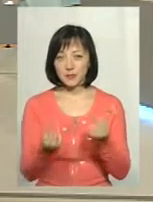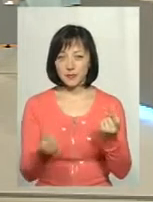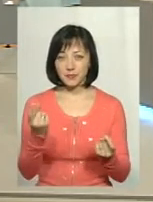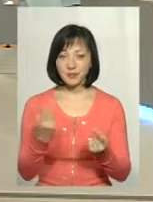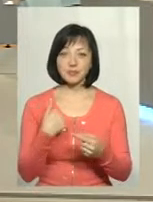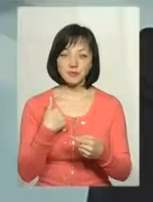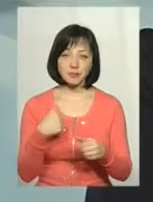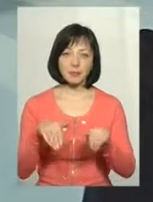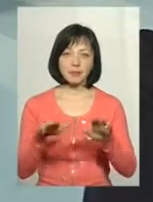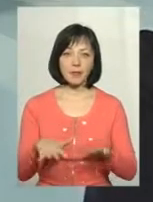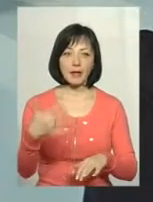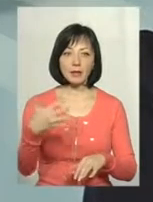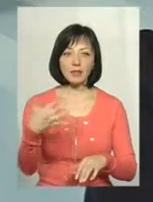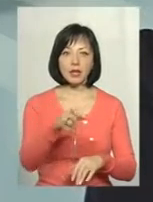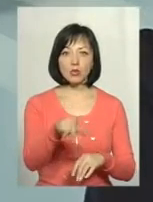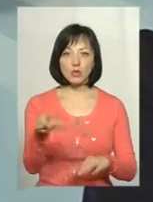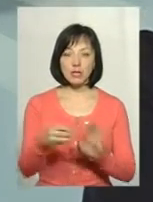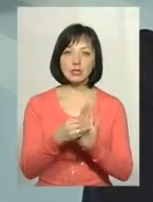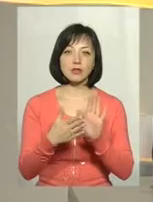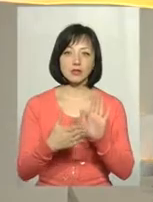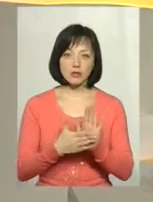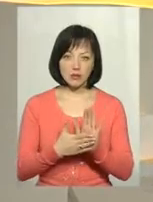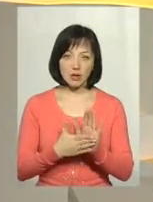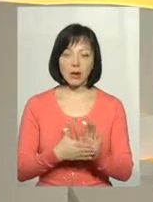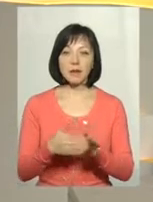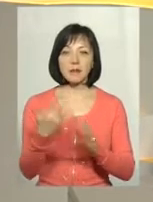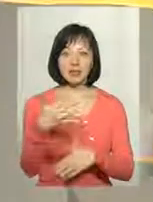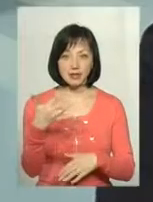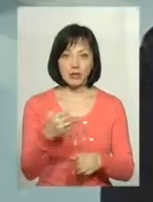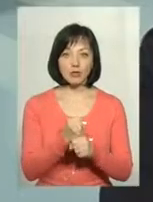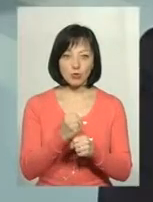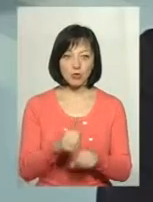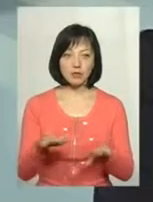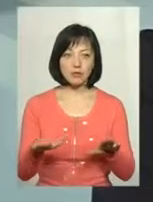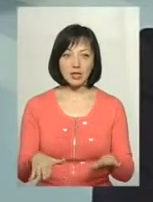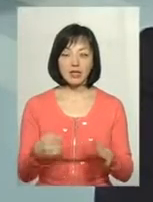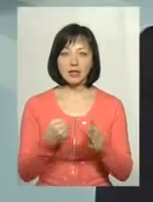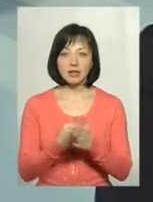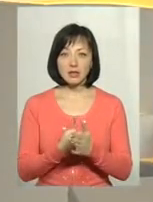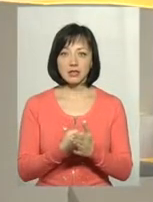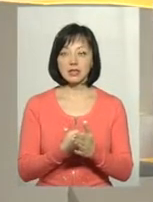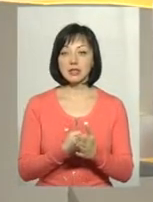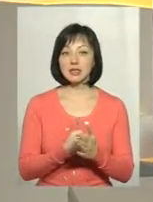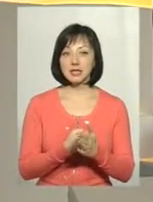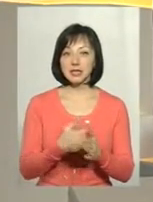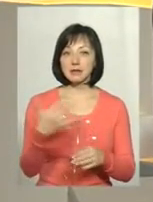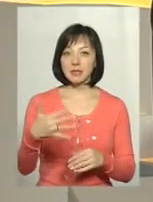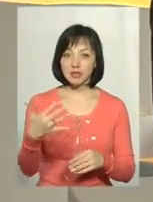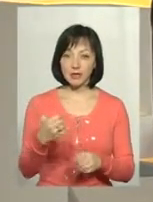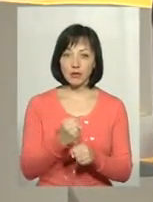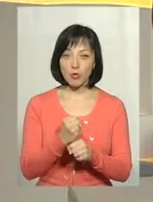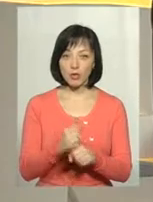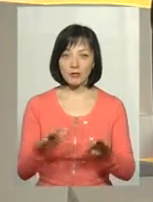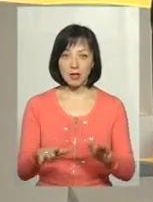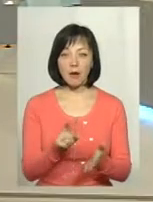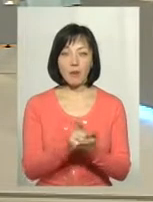вихід нам дав майже 50 людей, які зареєструвалися. 50 робочих місць. Так, це до першого. Це з 50 робочих місць, це